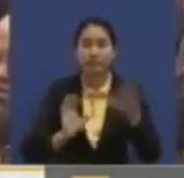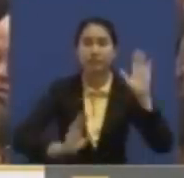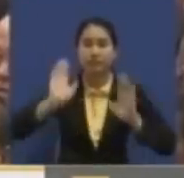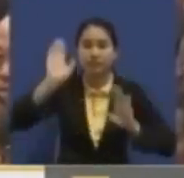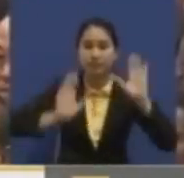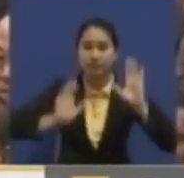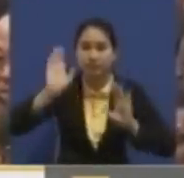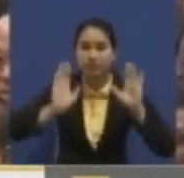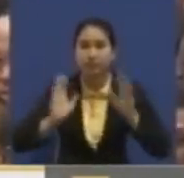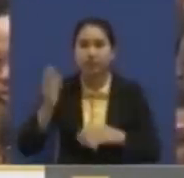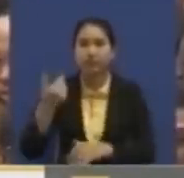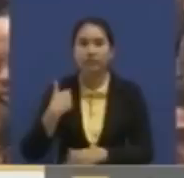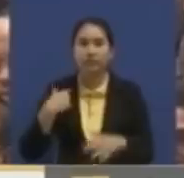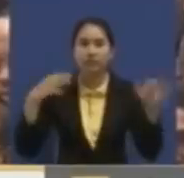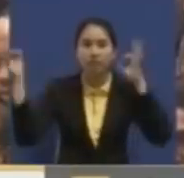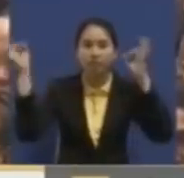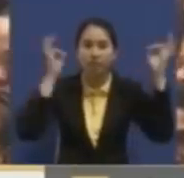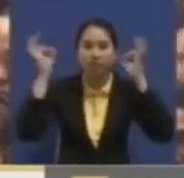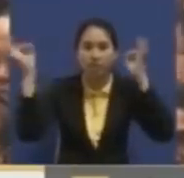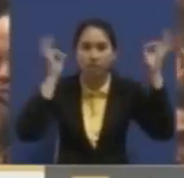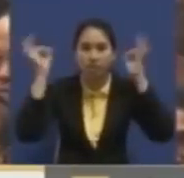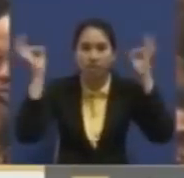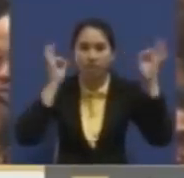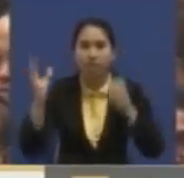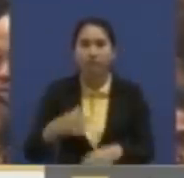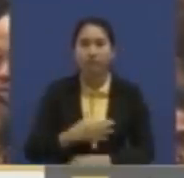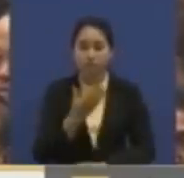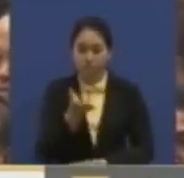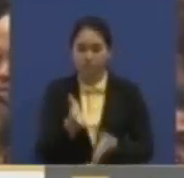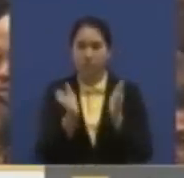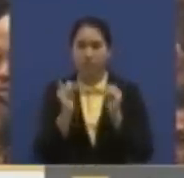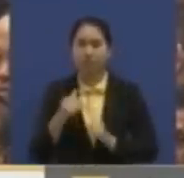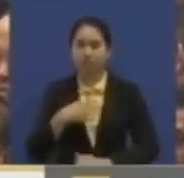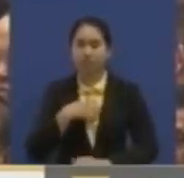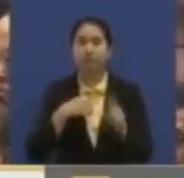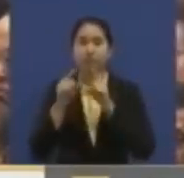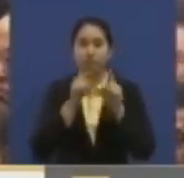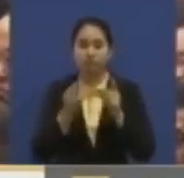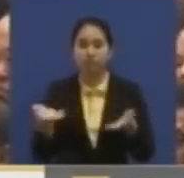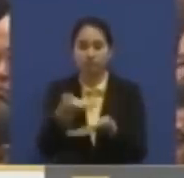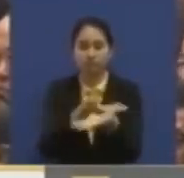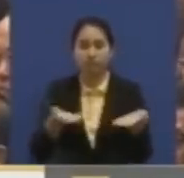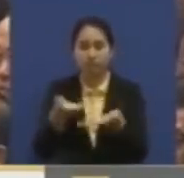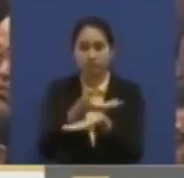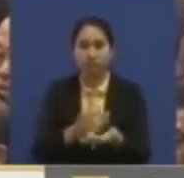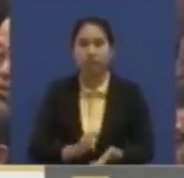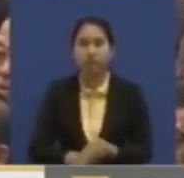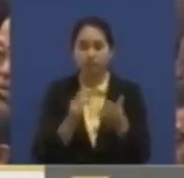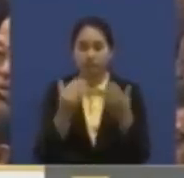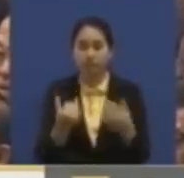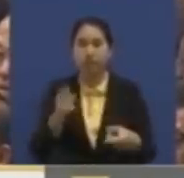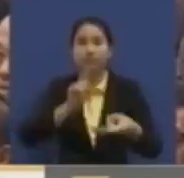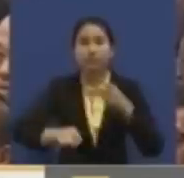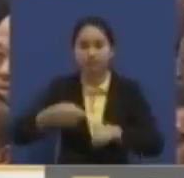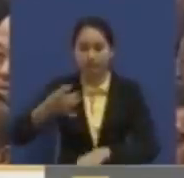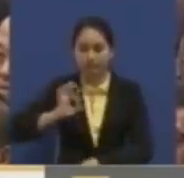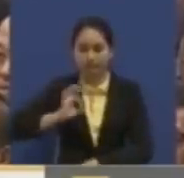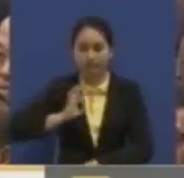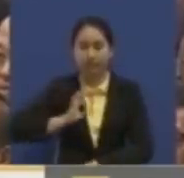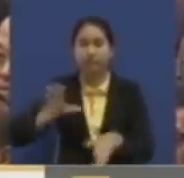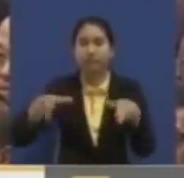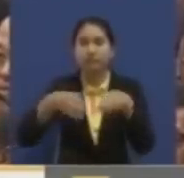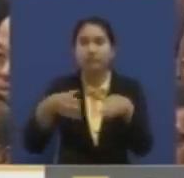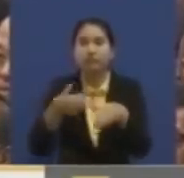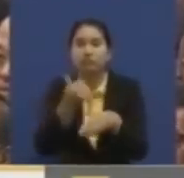มีผู้ได้ขออนุญาตค่ะมีข้อกังวลหารือค่ะข้อกังวลหารือซึ่งท่านเพื่อนสมาชิกพรรคอื่นที่เป็นสตรีจะกังว